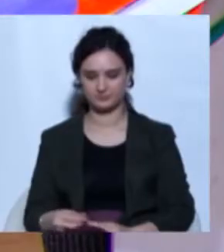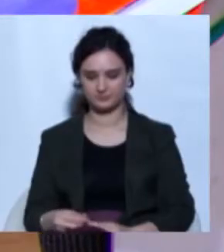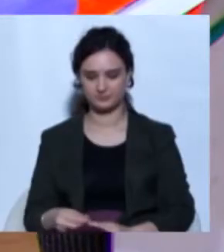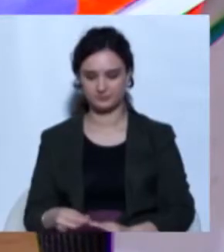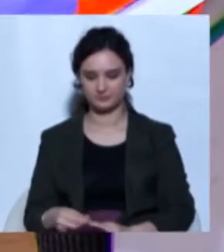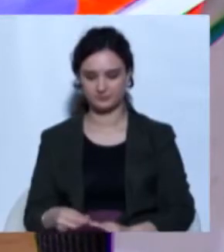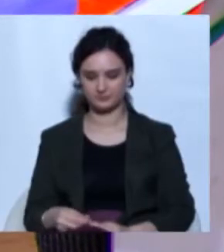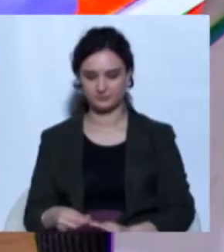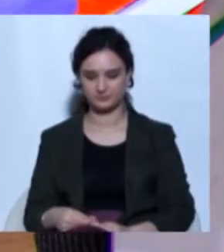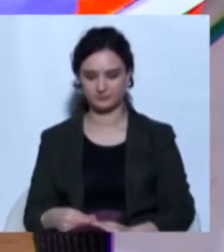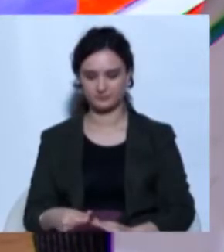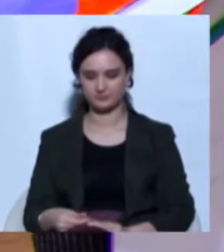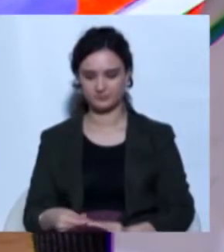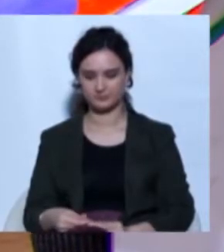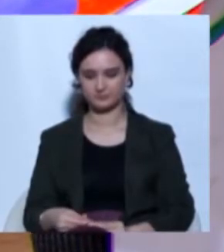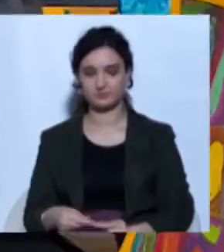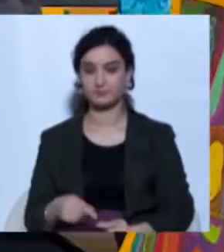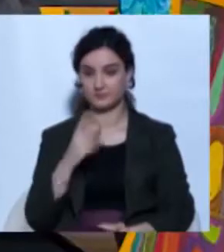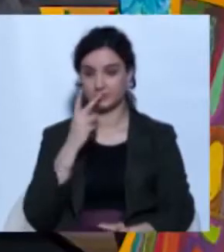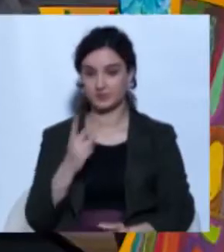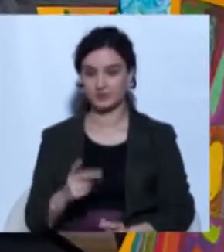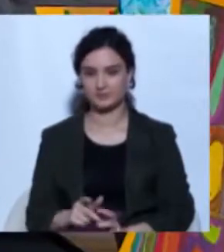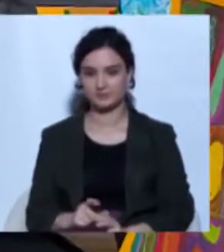აი, ნახეთ.